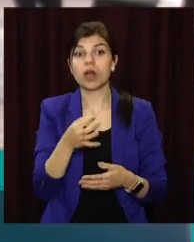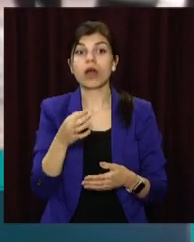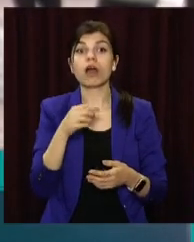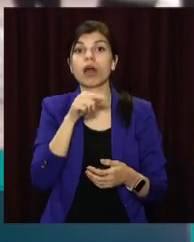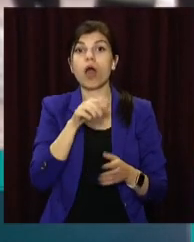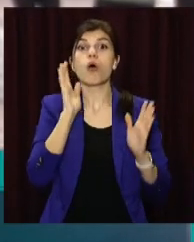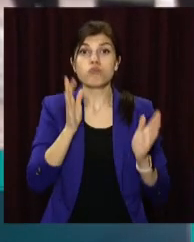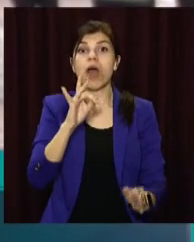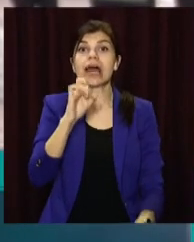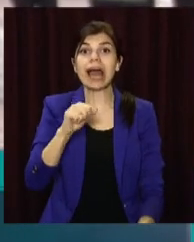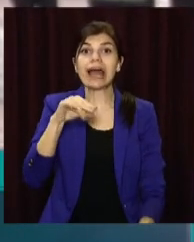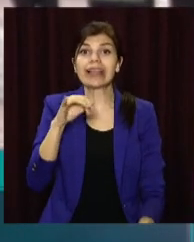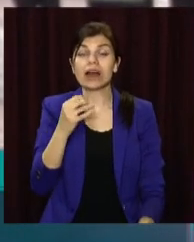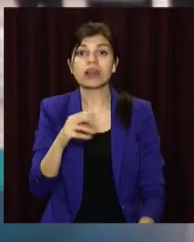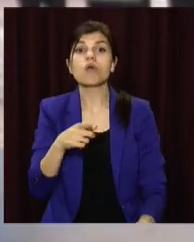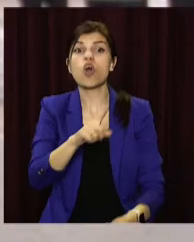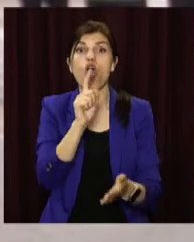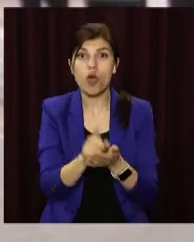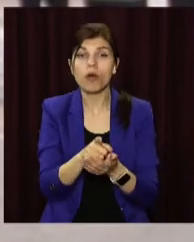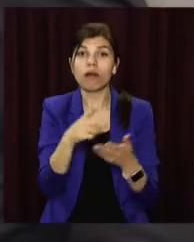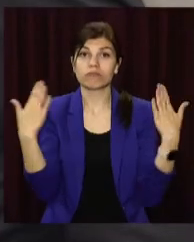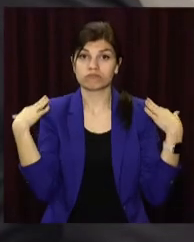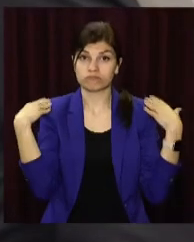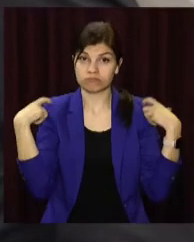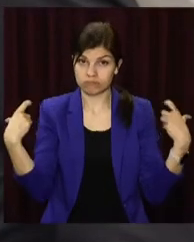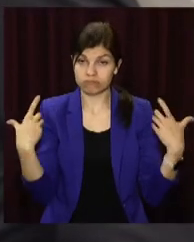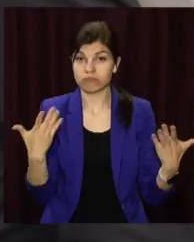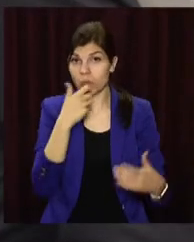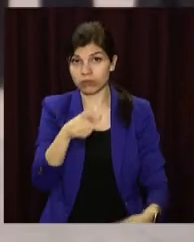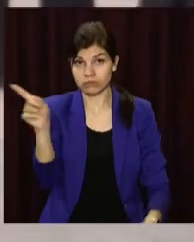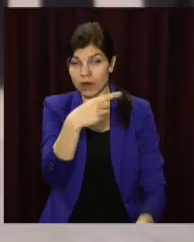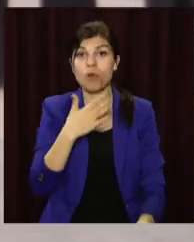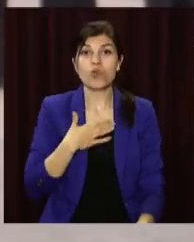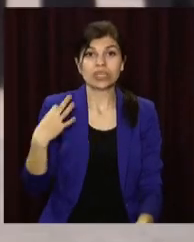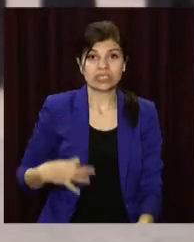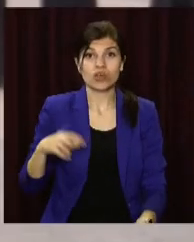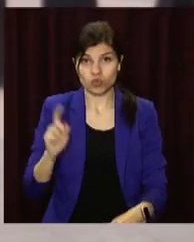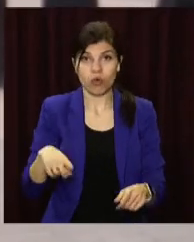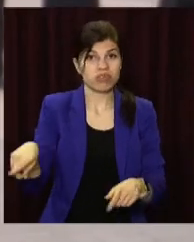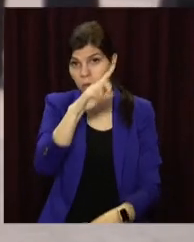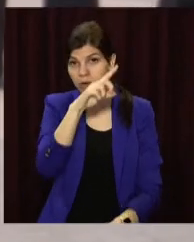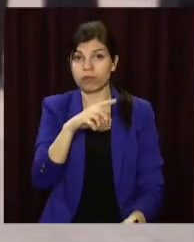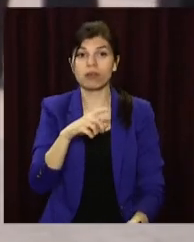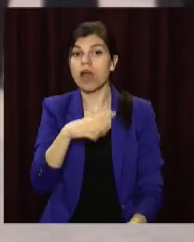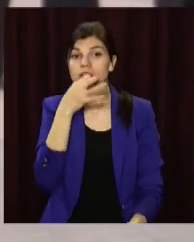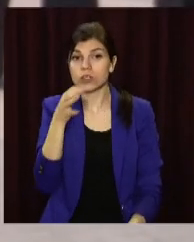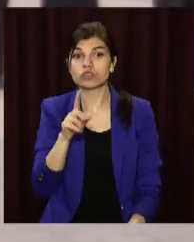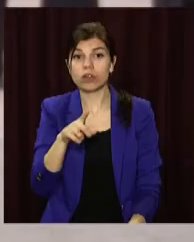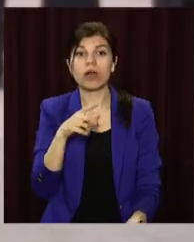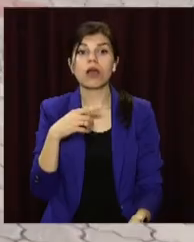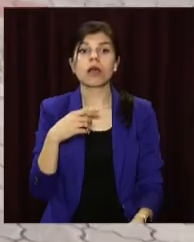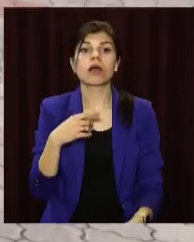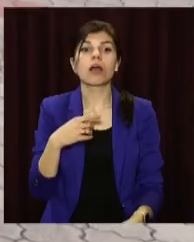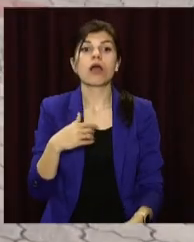там радіація. А ми зобов'язані, ми погони носимо. Його сина направляли туди. Ми місце служили, направляли. Ну, сказали, холостих